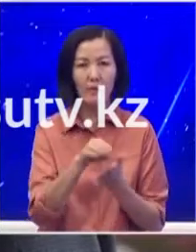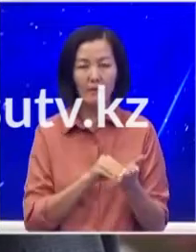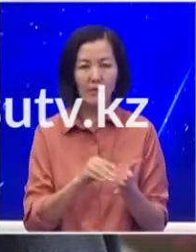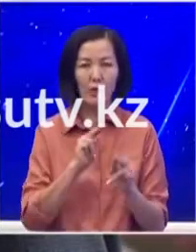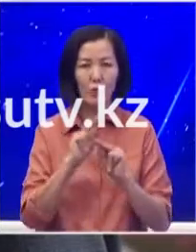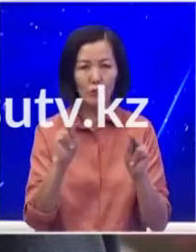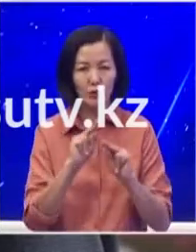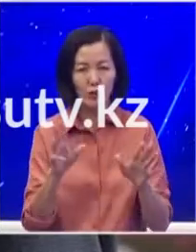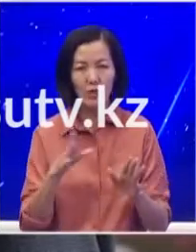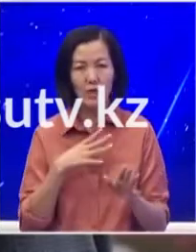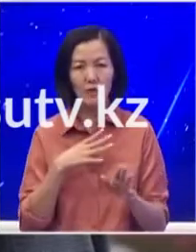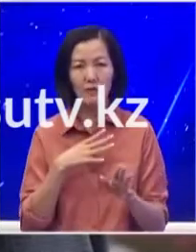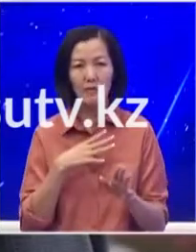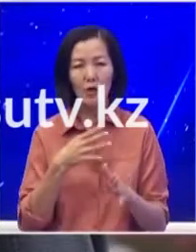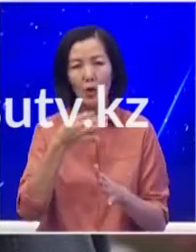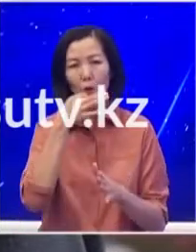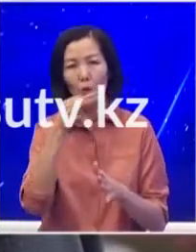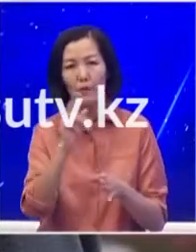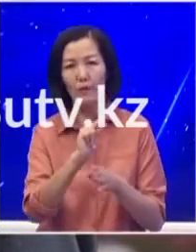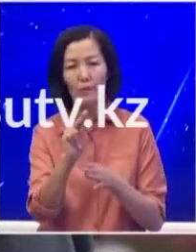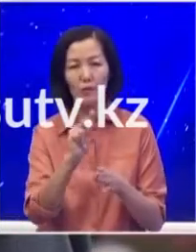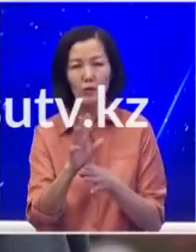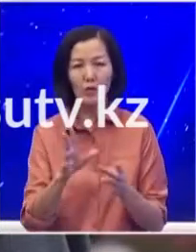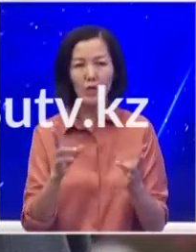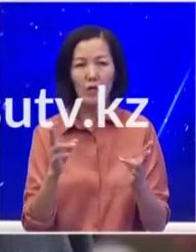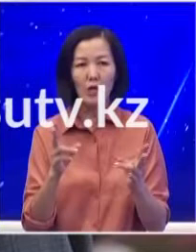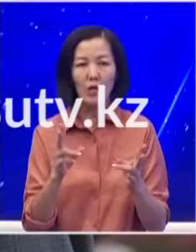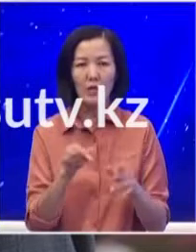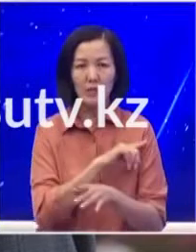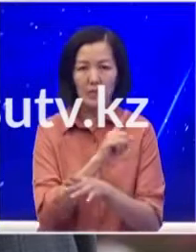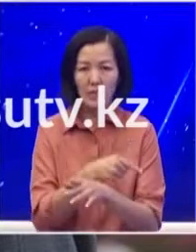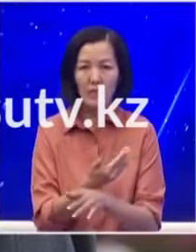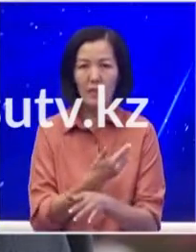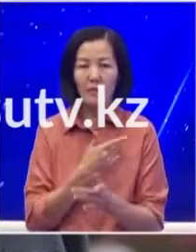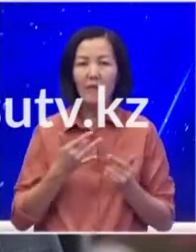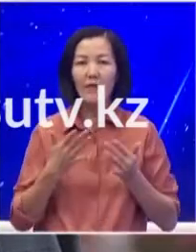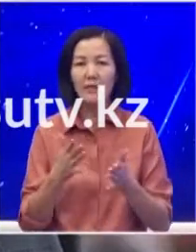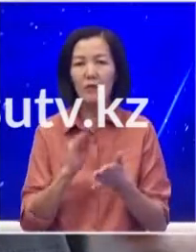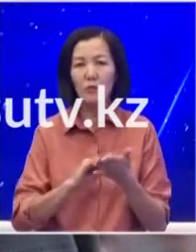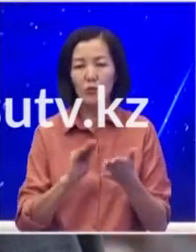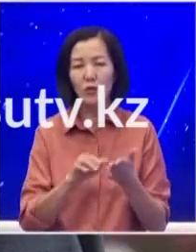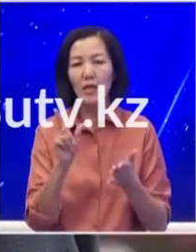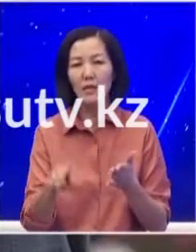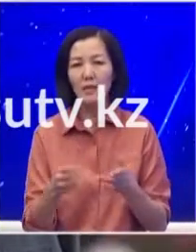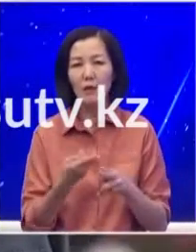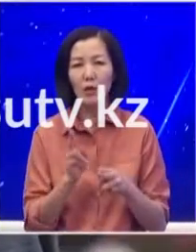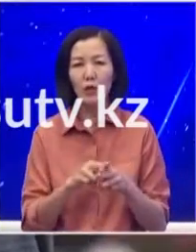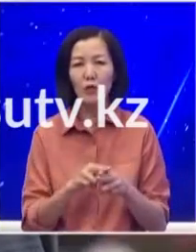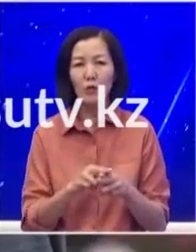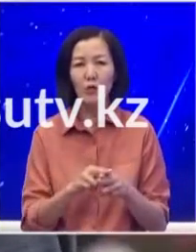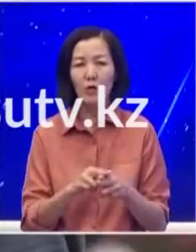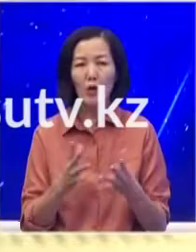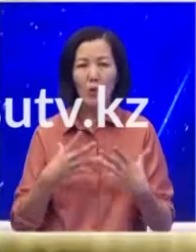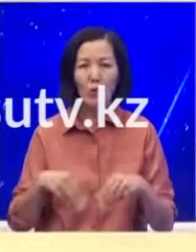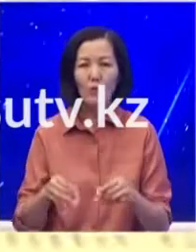всегда бескорыстно делилась с нами опытом и знаниями. Хотела, чтобы мы стали сильными и востребованными журналистами, которых будет признавать